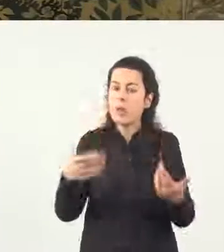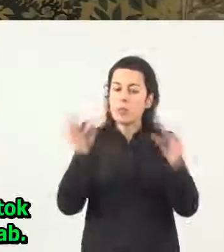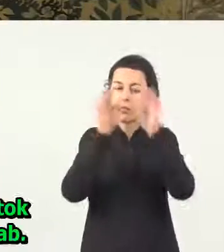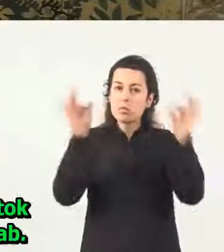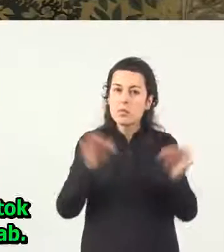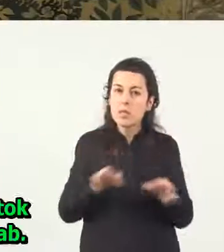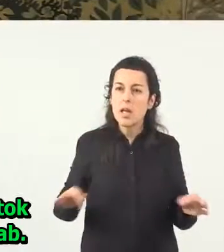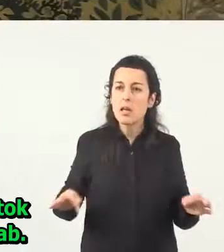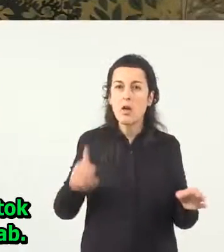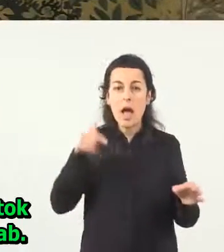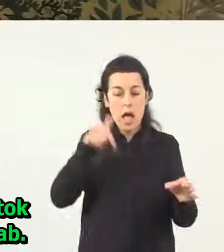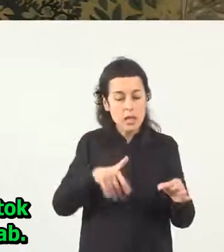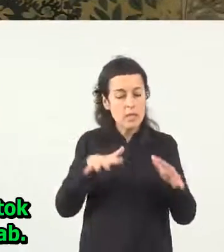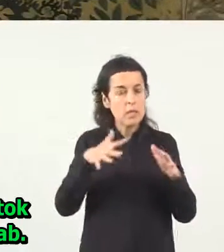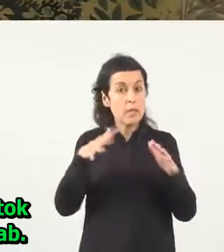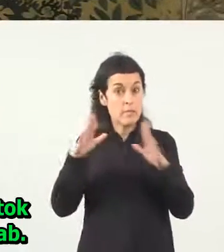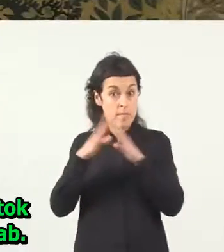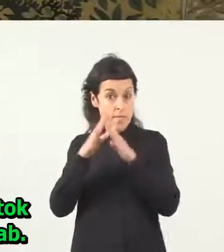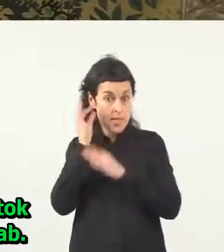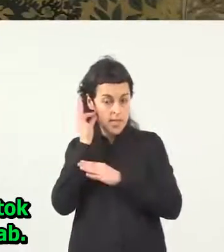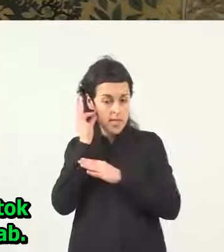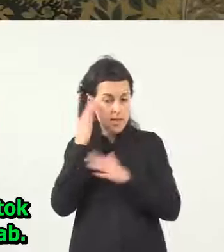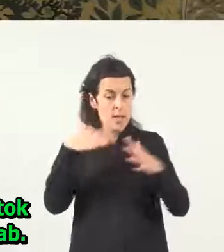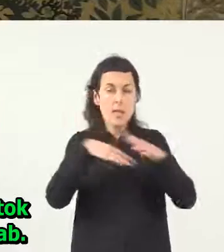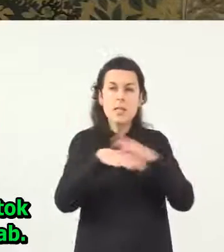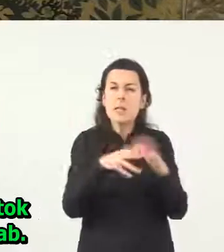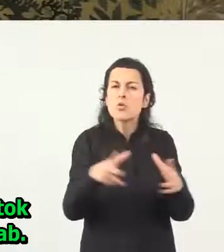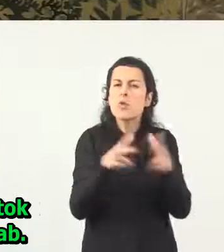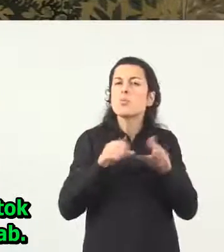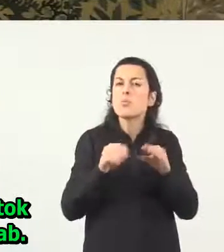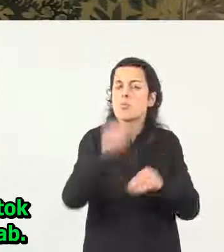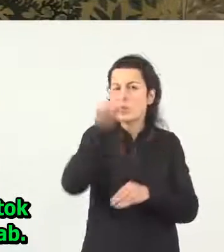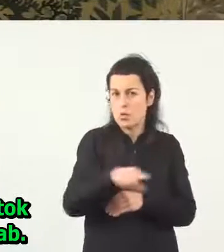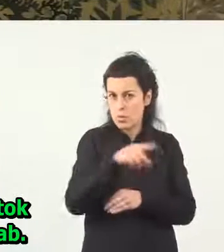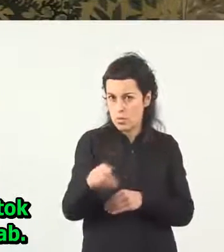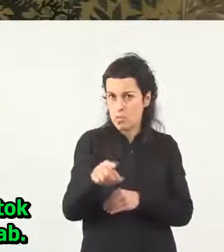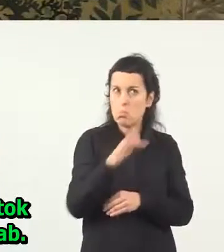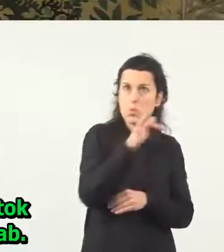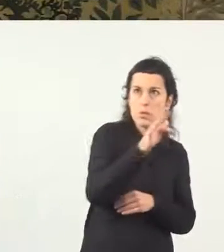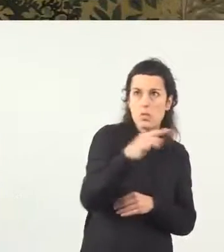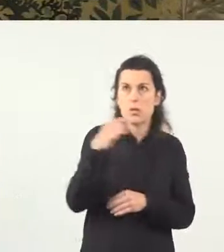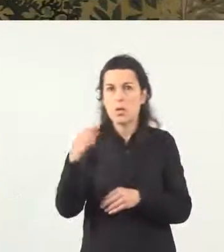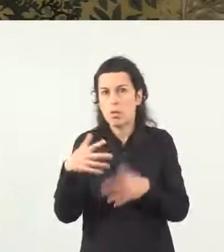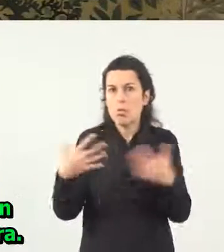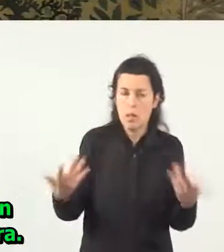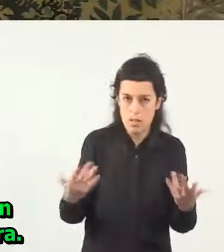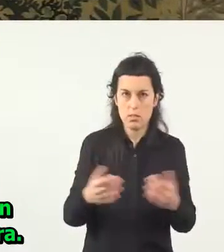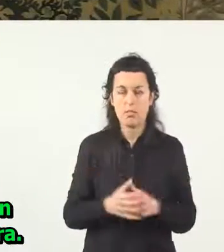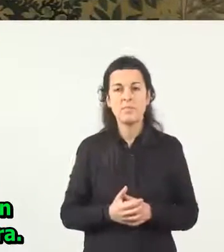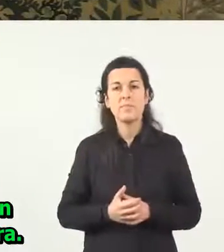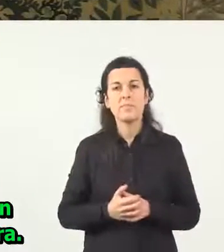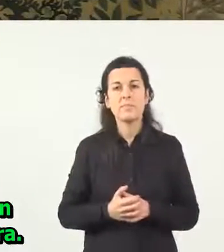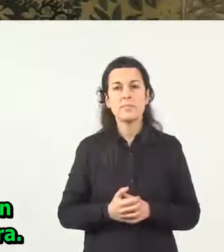Herrian noraino erabiltzen ari garen feministok sare sozialak eta, bueno, onurak eta bantailak eta hori.